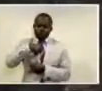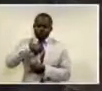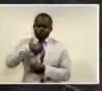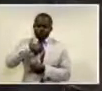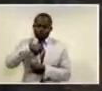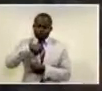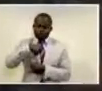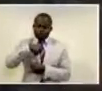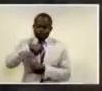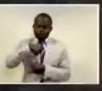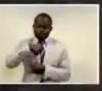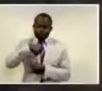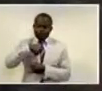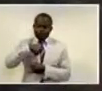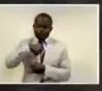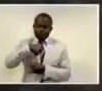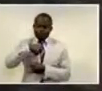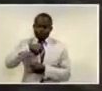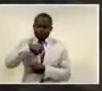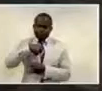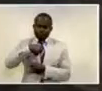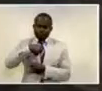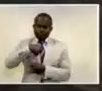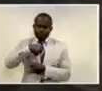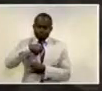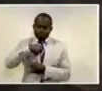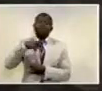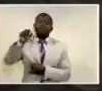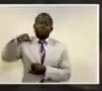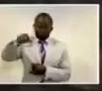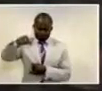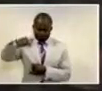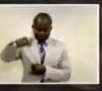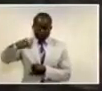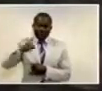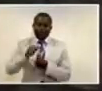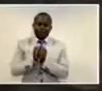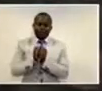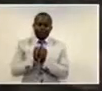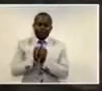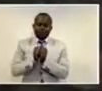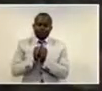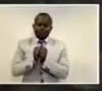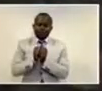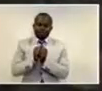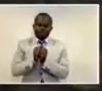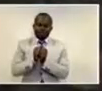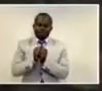iruhande na wabyumvise